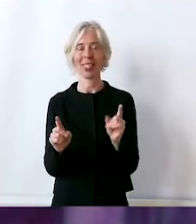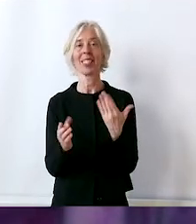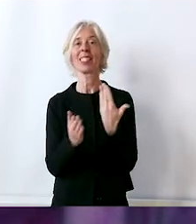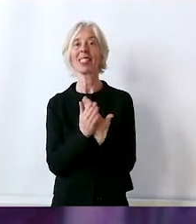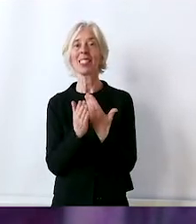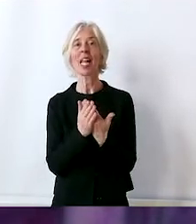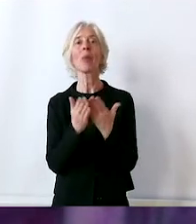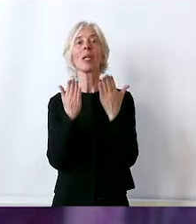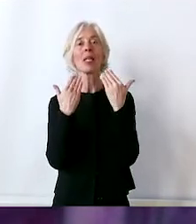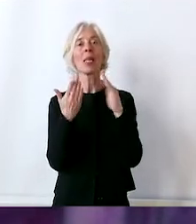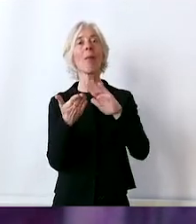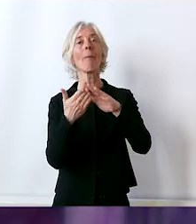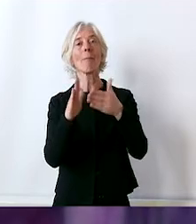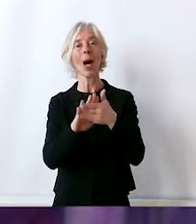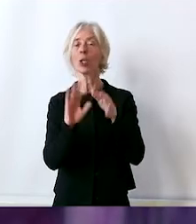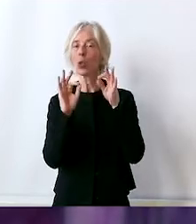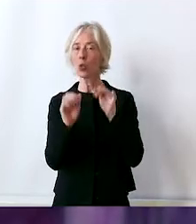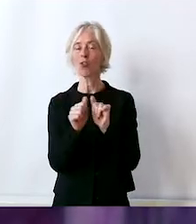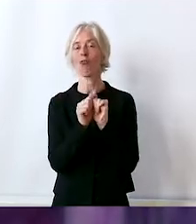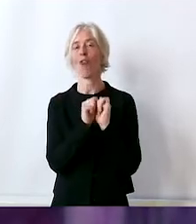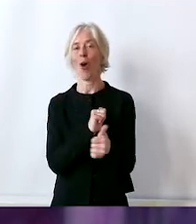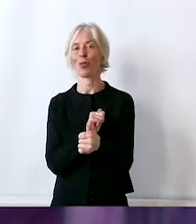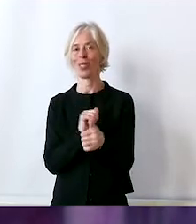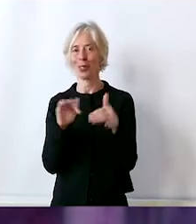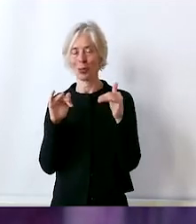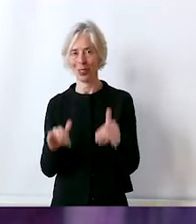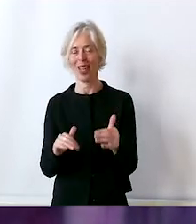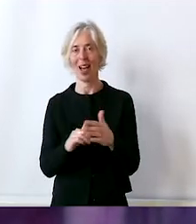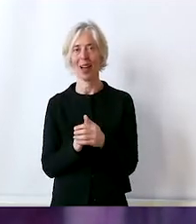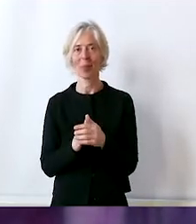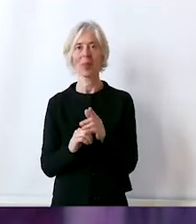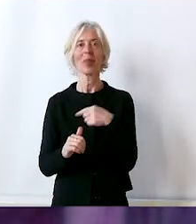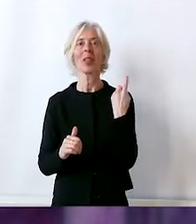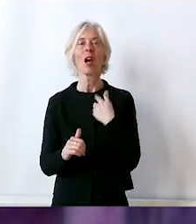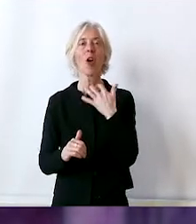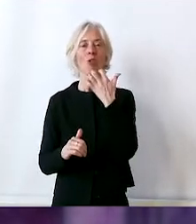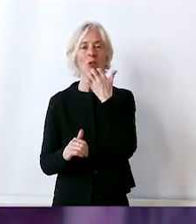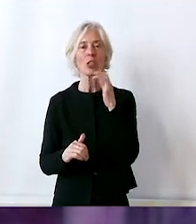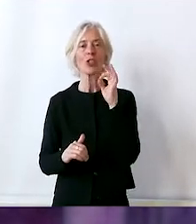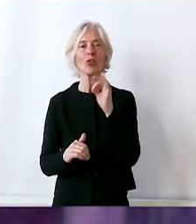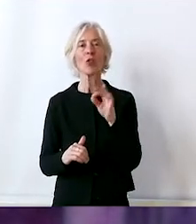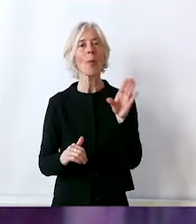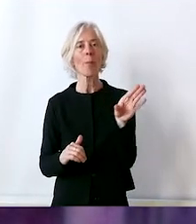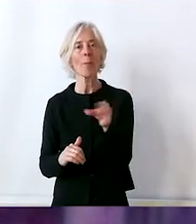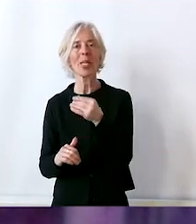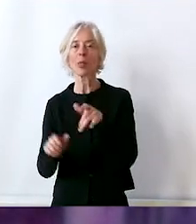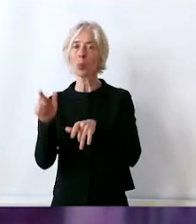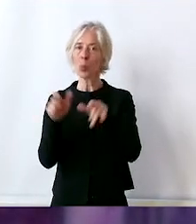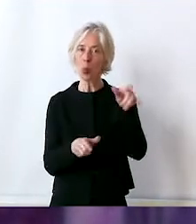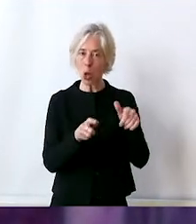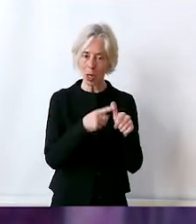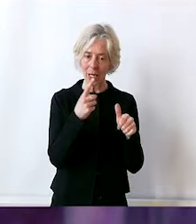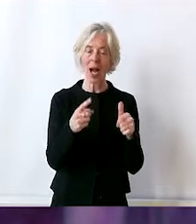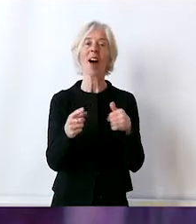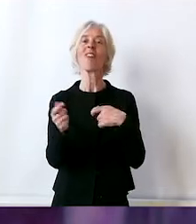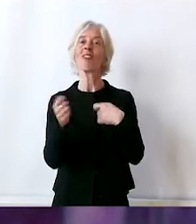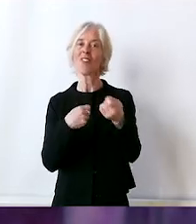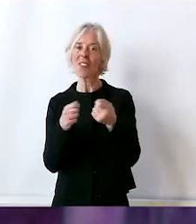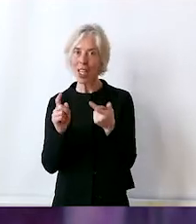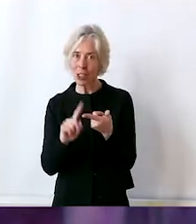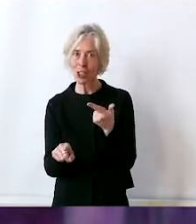Klimapakt eine gute Voraussetzung. Wir wollen unsere Mitbürger, unsere Wirtschaft mit